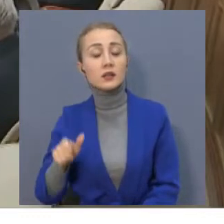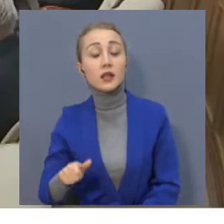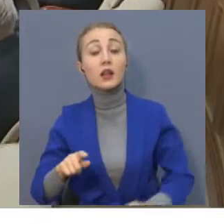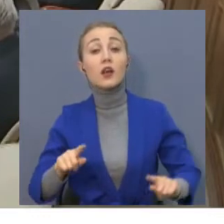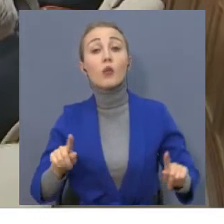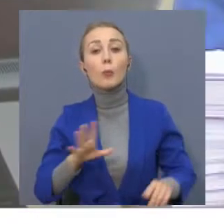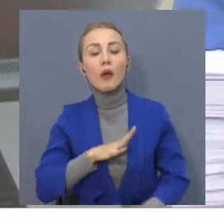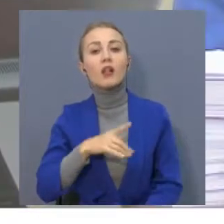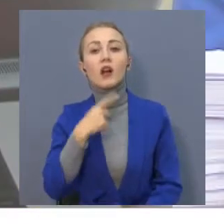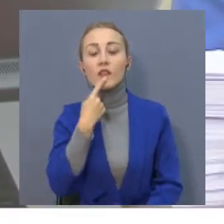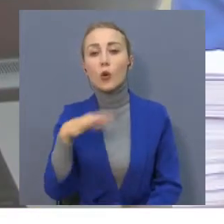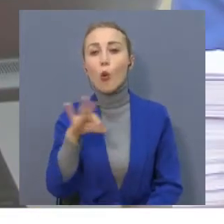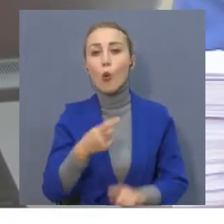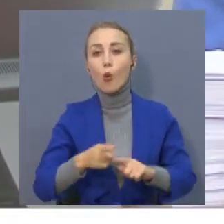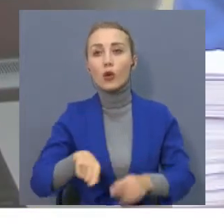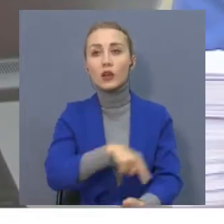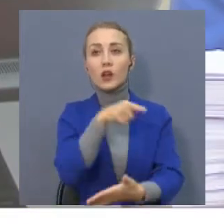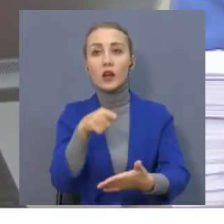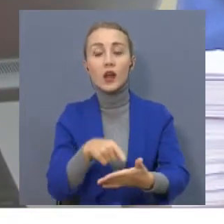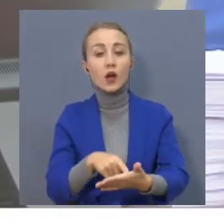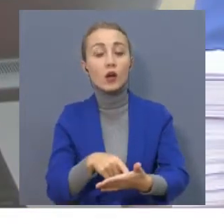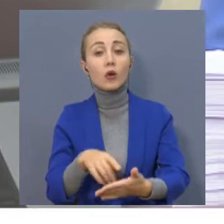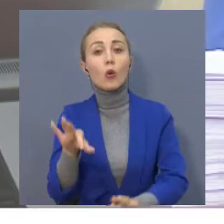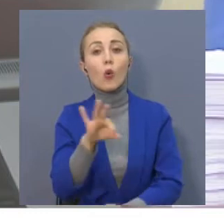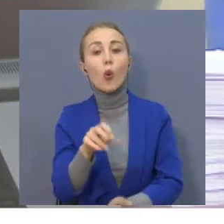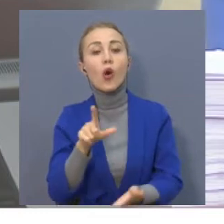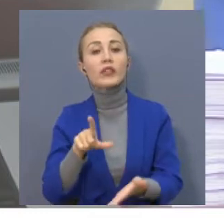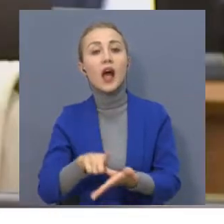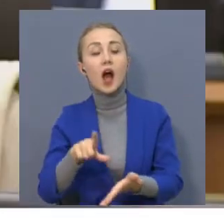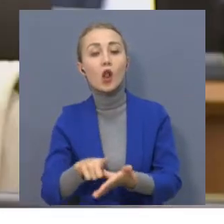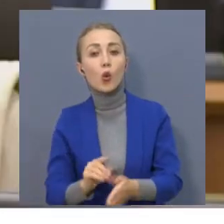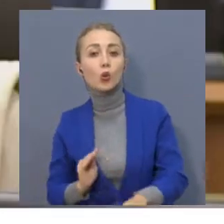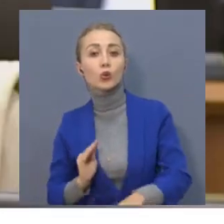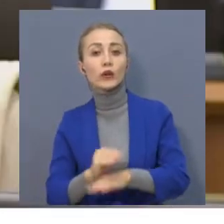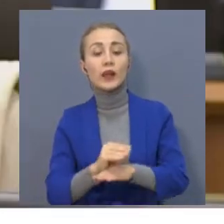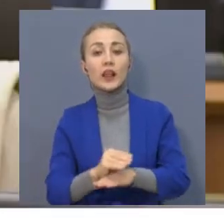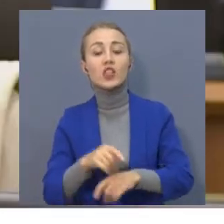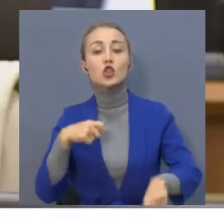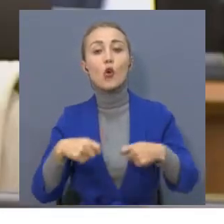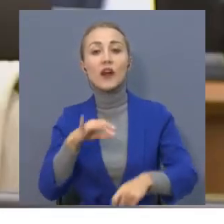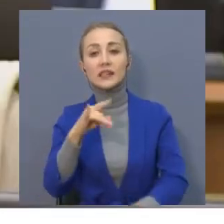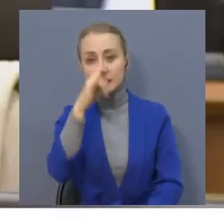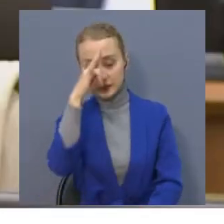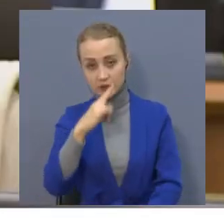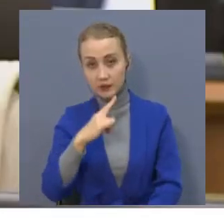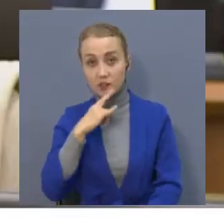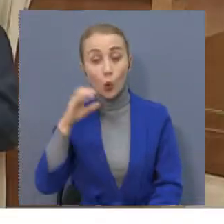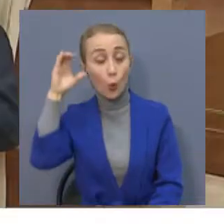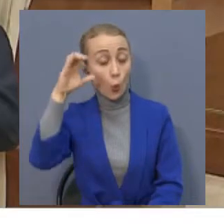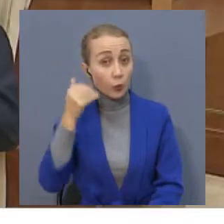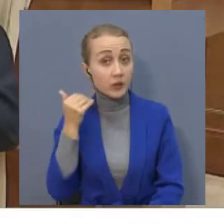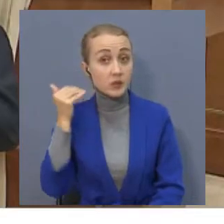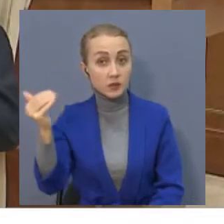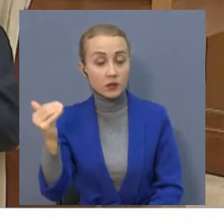түріне қосымша салық бекіткен. Екі ел арасында еркін сауда айналымы туралы келісім жасалған. Яғни көрші ел мұны ескеріп отырған